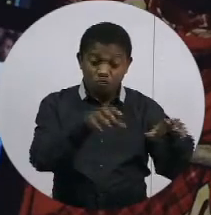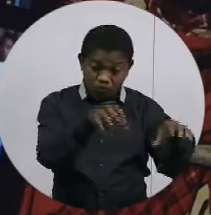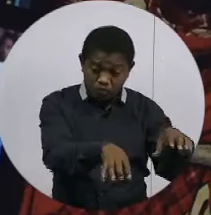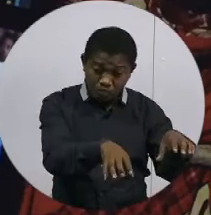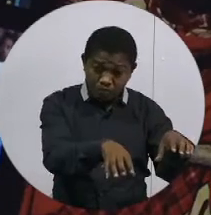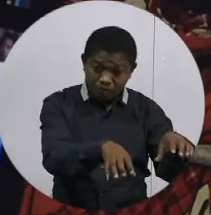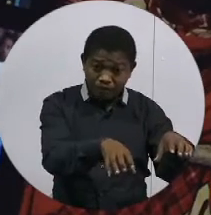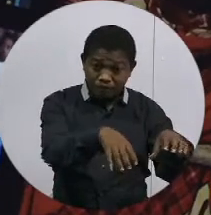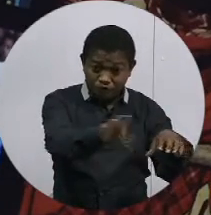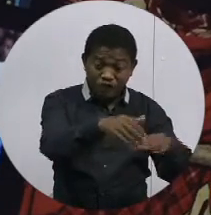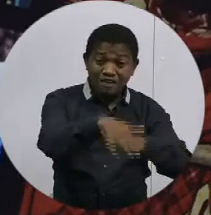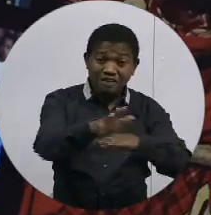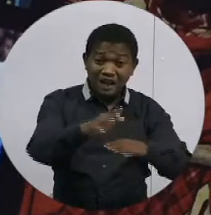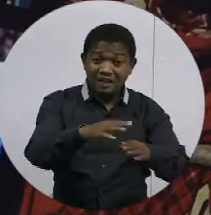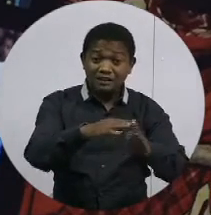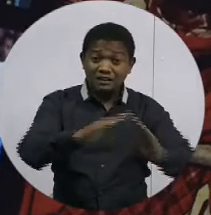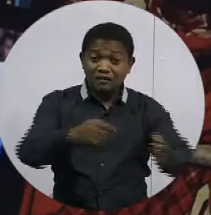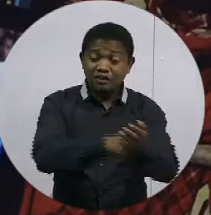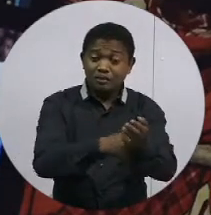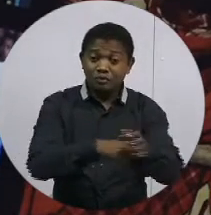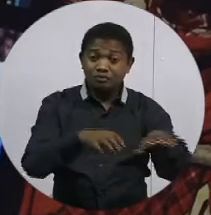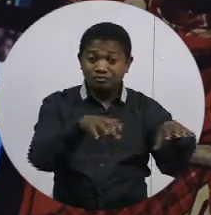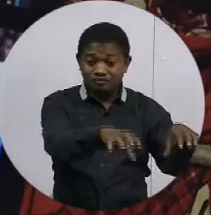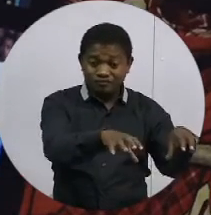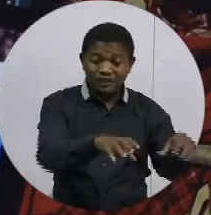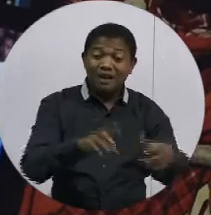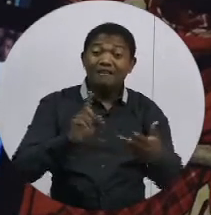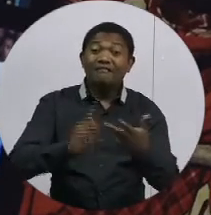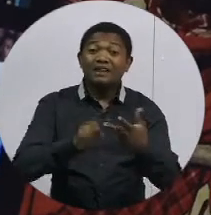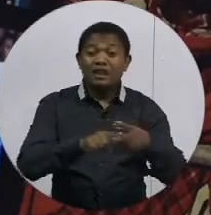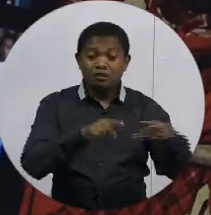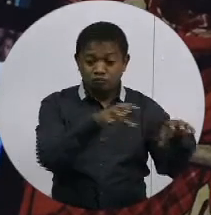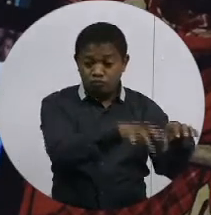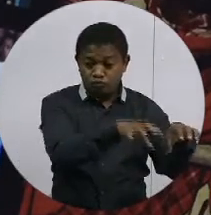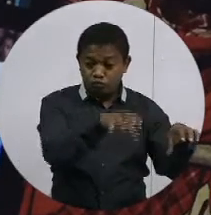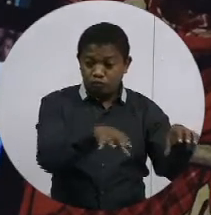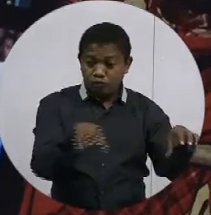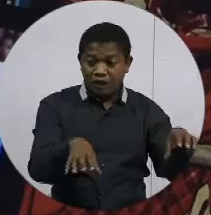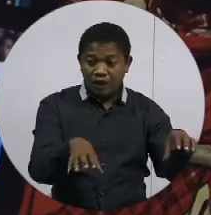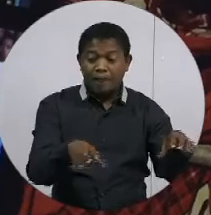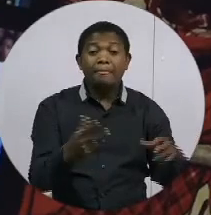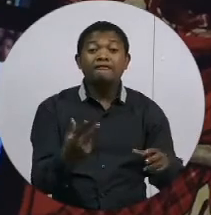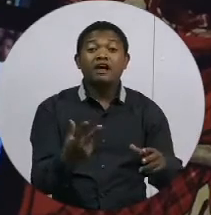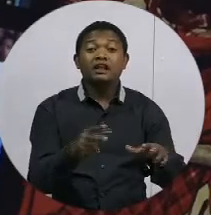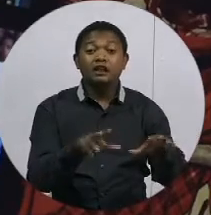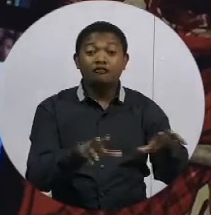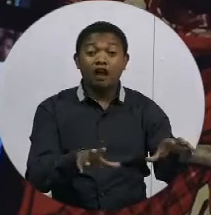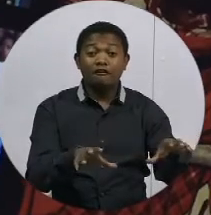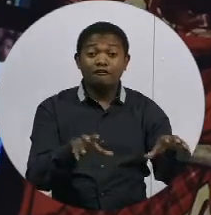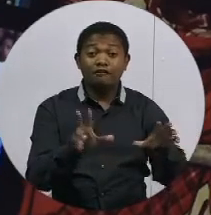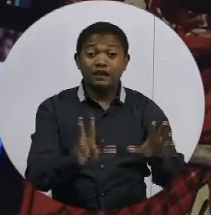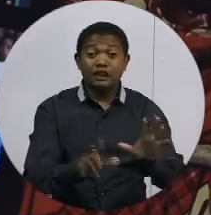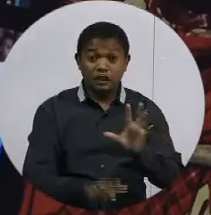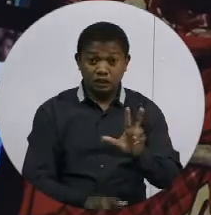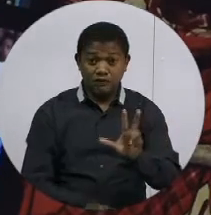forme sévère ireo zay sembotra sy ny sisa mila oxygène na mila respirateur mihitsy a reny zany zao a